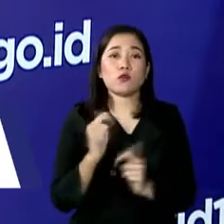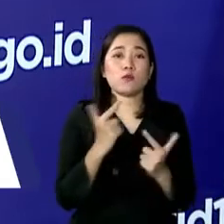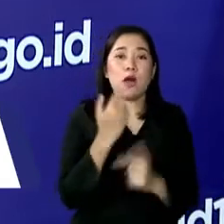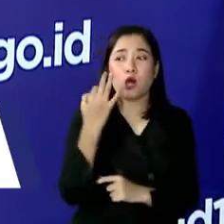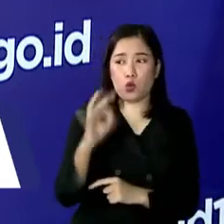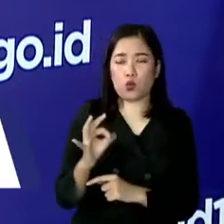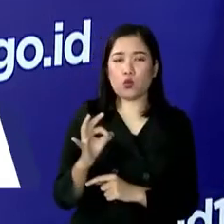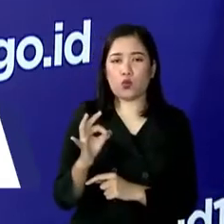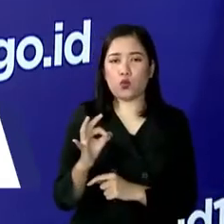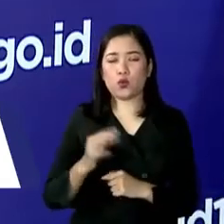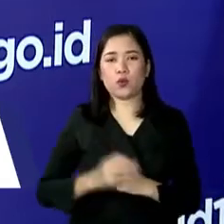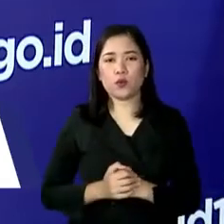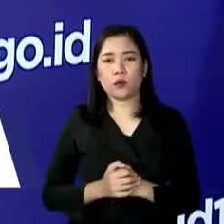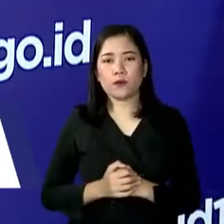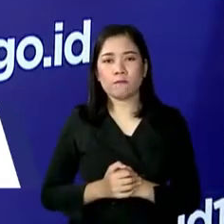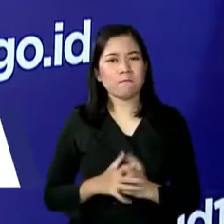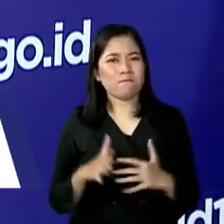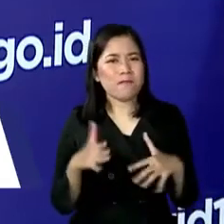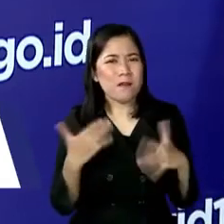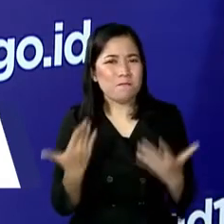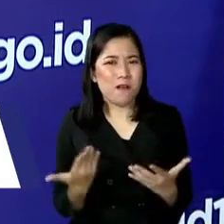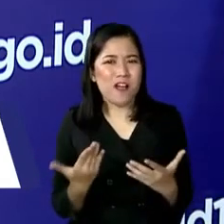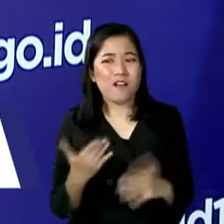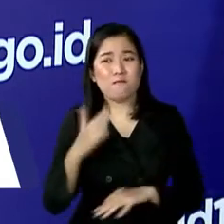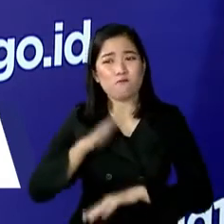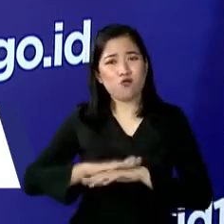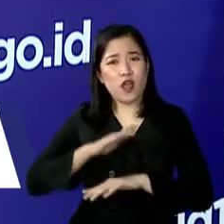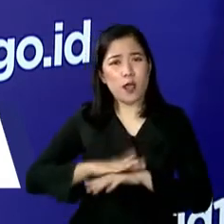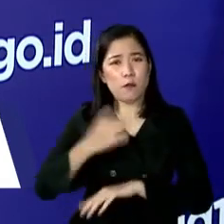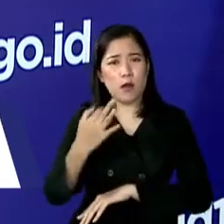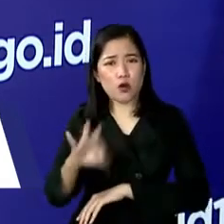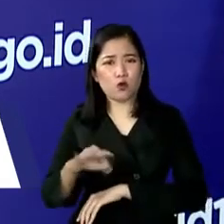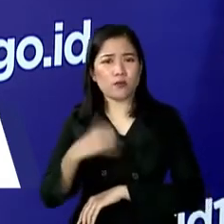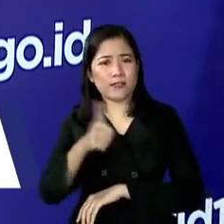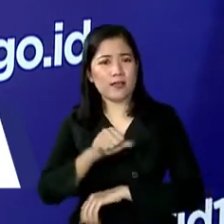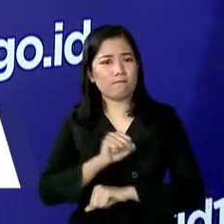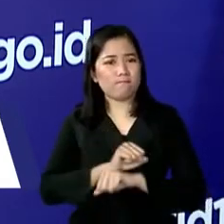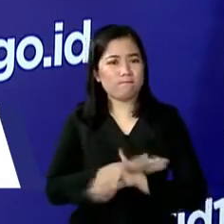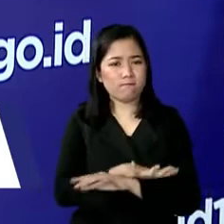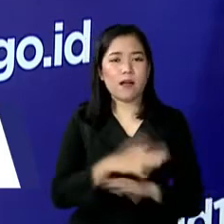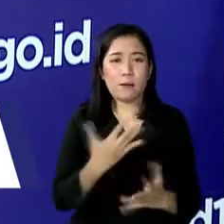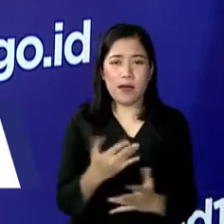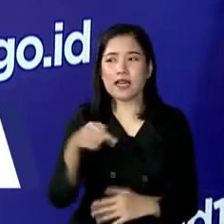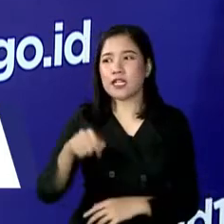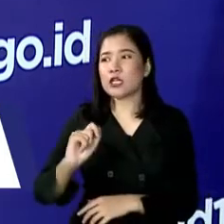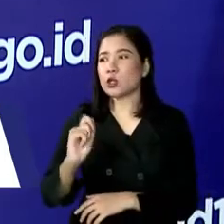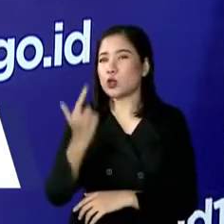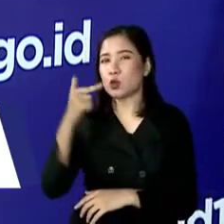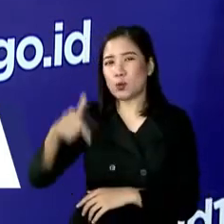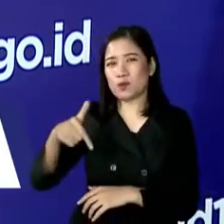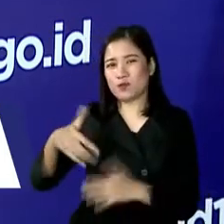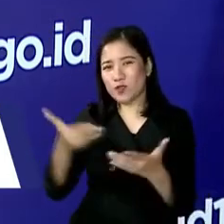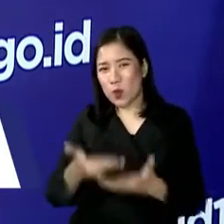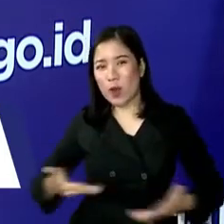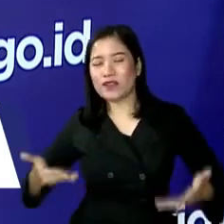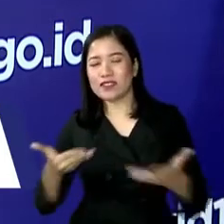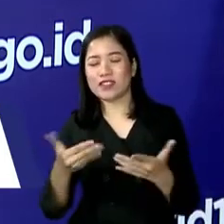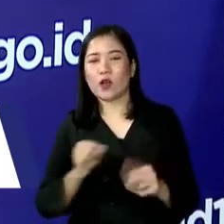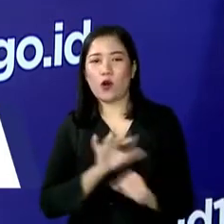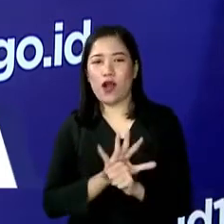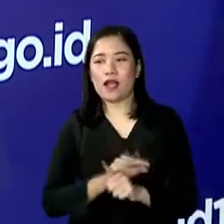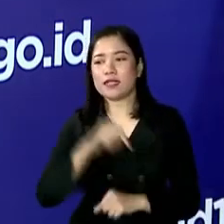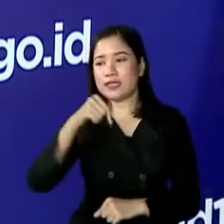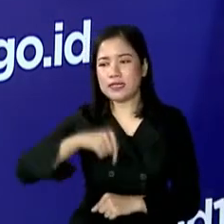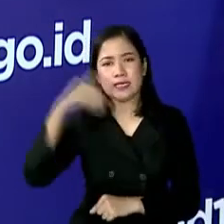lantas Bagaimana dan apa saja budaya baru yang perlu kita terapkan dengan baik dalam hidup ditengah pandemi telah